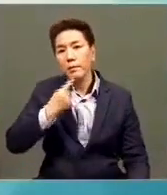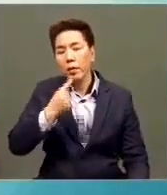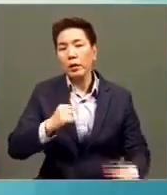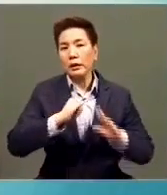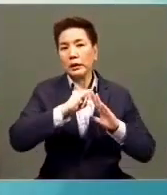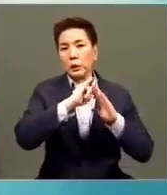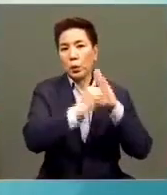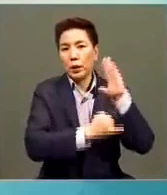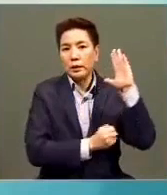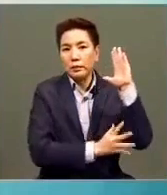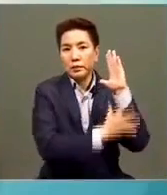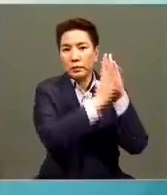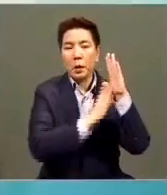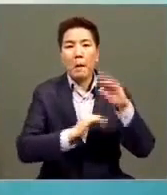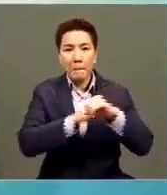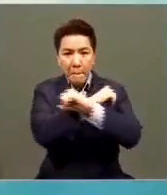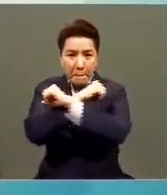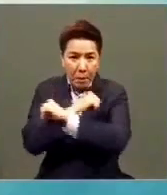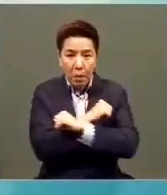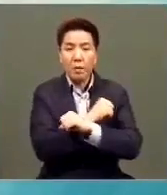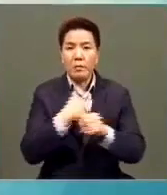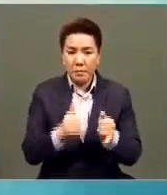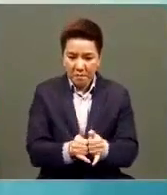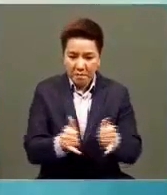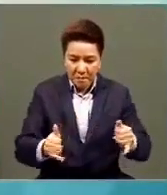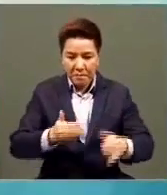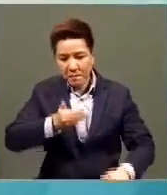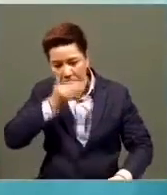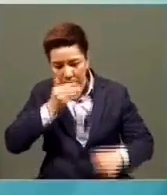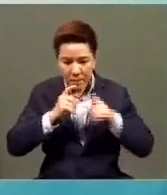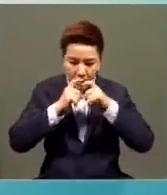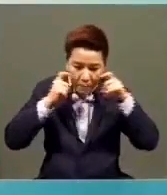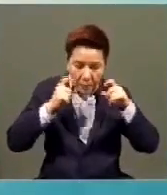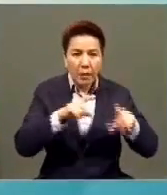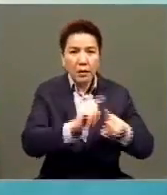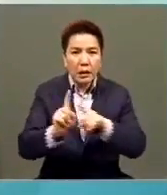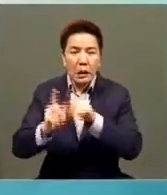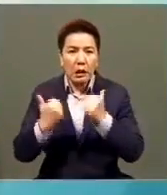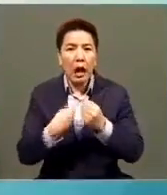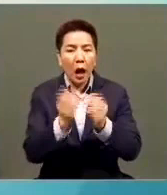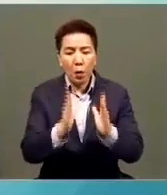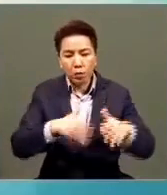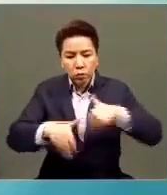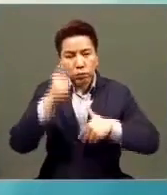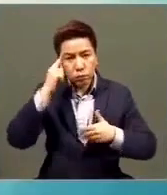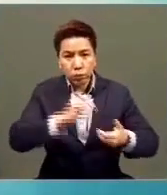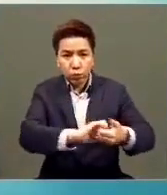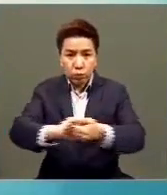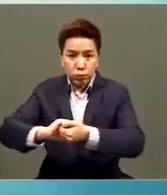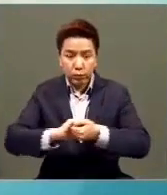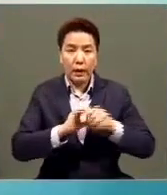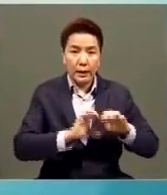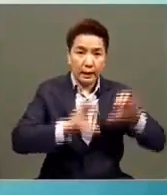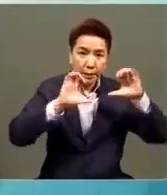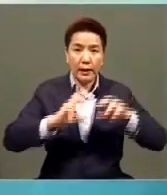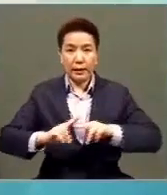แต่ละจังหวัดทุกวันนี้กาดสูงนะคะยังคงออกมาตรการเข้มข้นเพื่อให้พี่น้องประชาชนเนี่ยช่วยกันร่วมมือกันทั้งภา